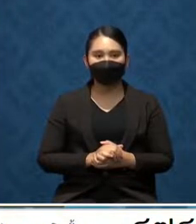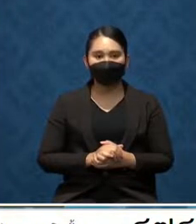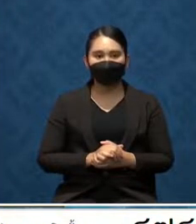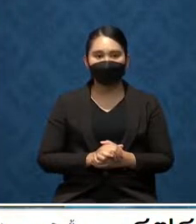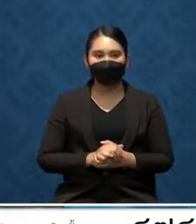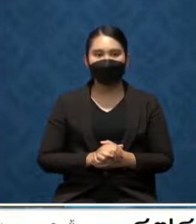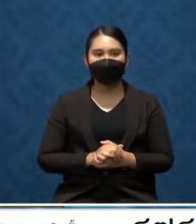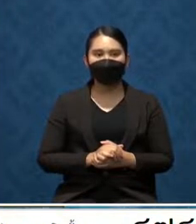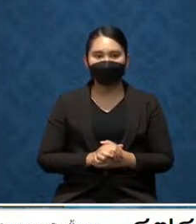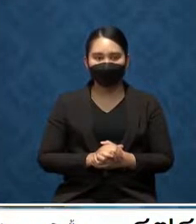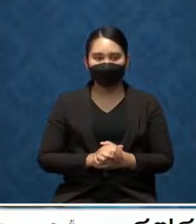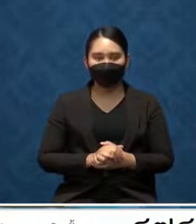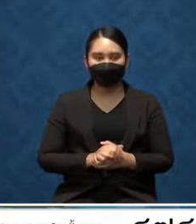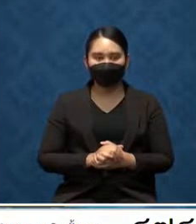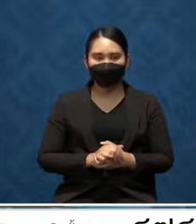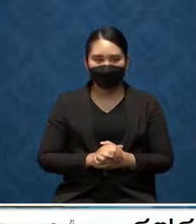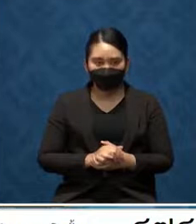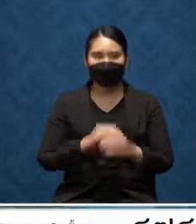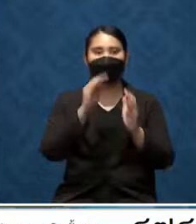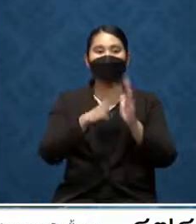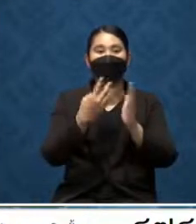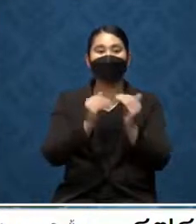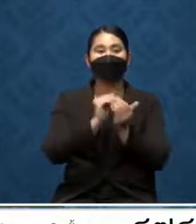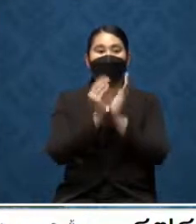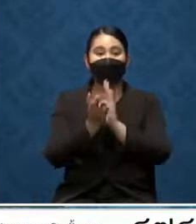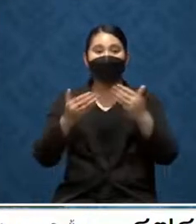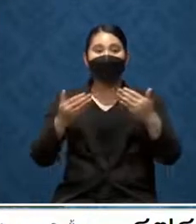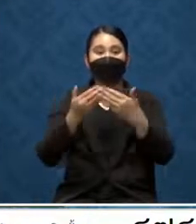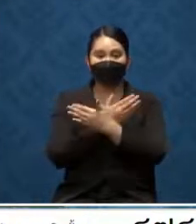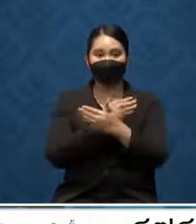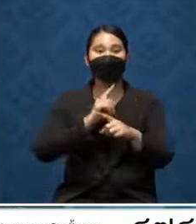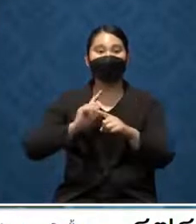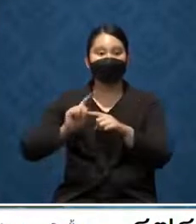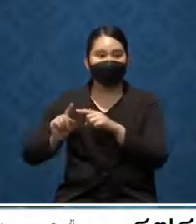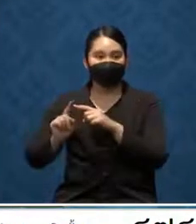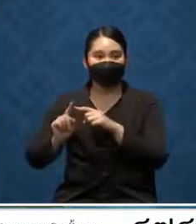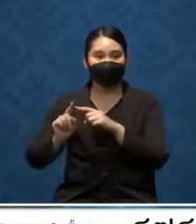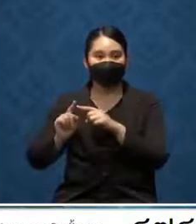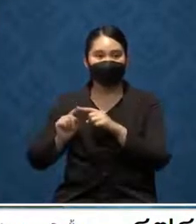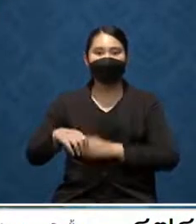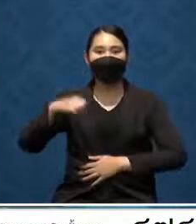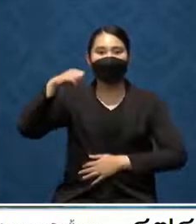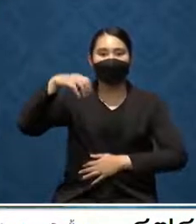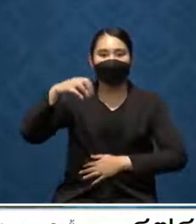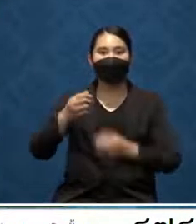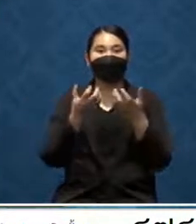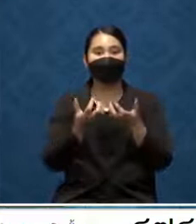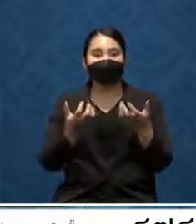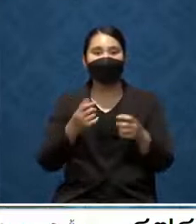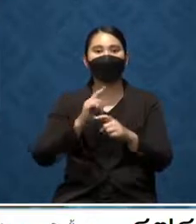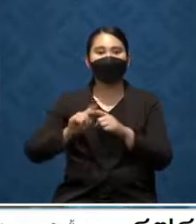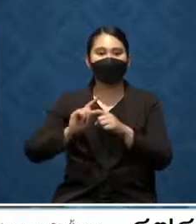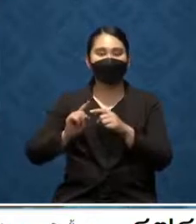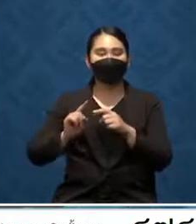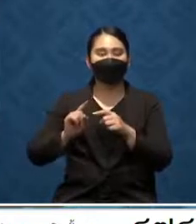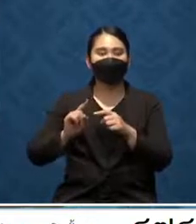และการเปลี่นแลงที่เรีกวาปฏิรูปนั้ตรนี้พลังงานทดแนซึงเป็นอนาคตท